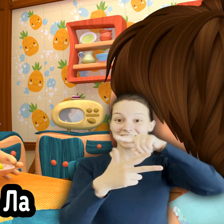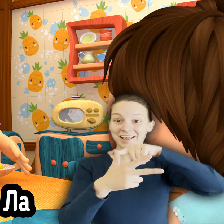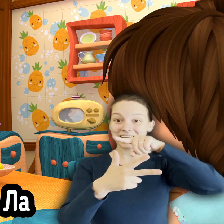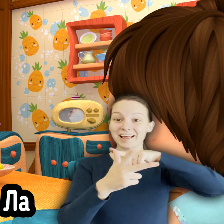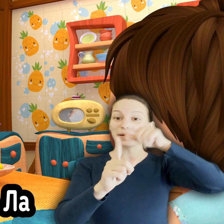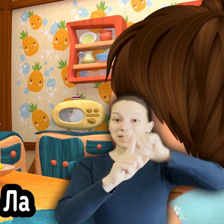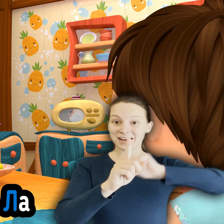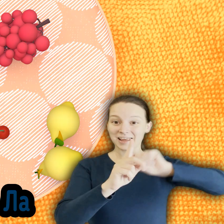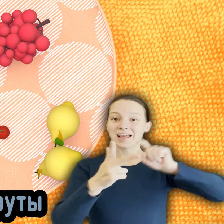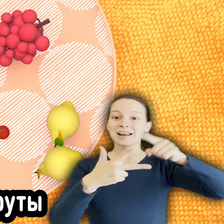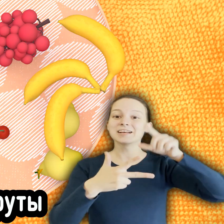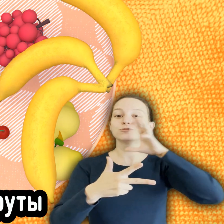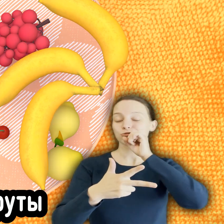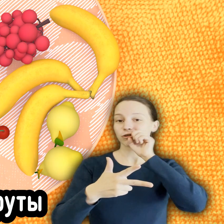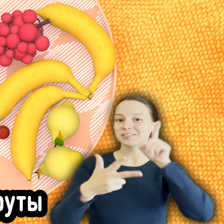Ла-ла-ла-ла-ла-ла-ла-ла.